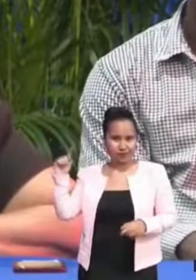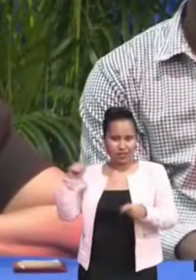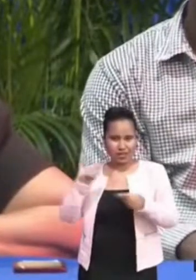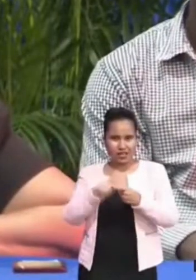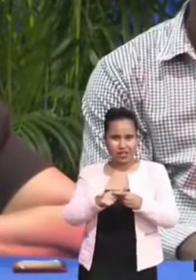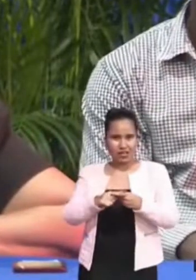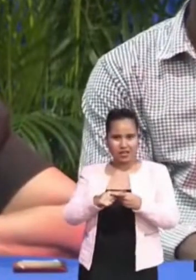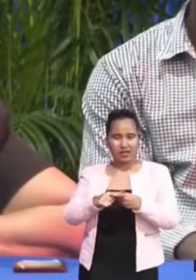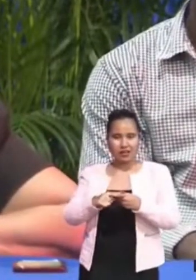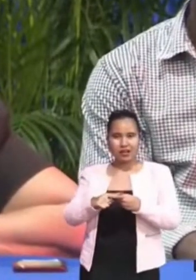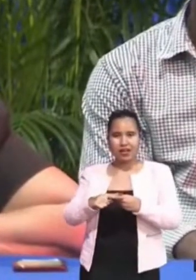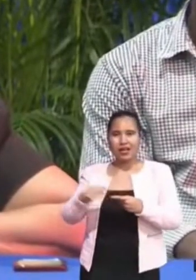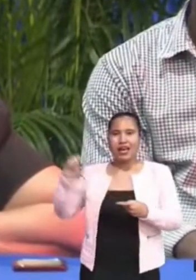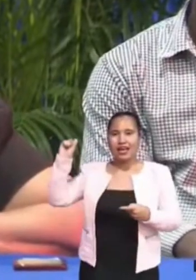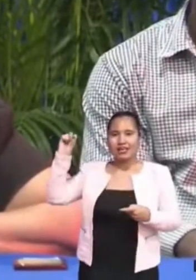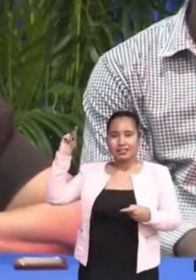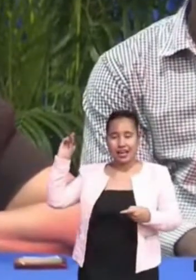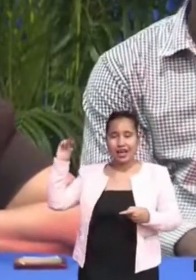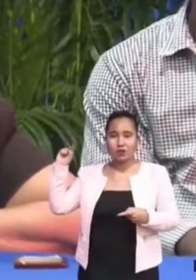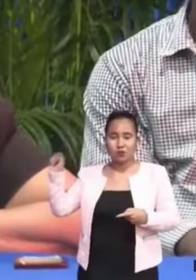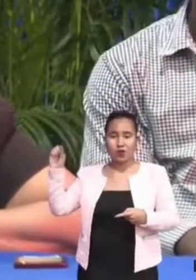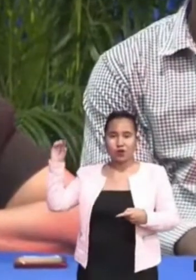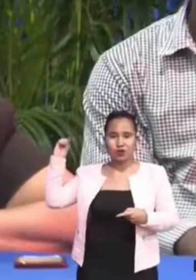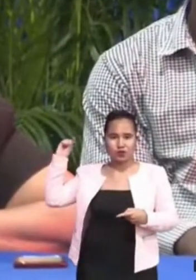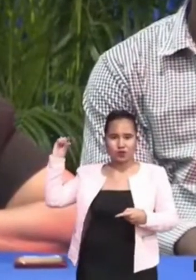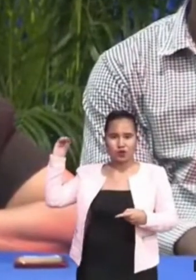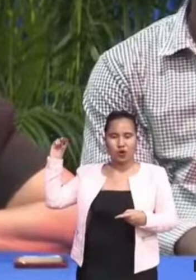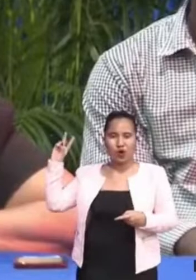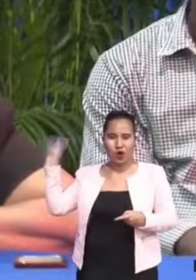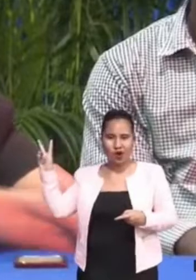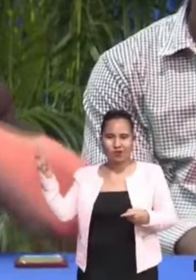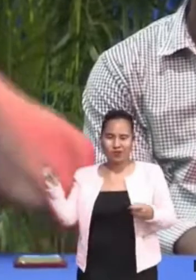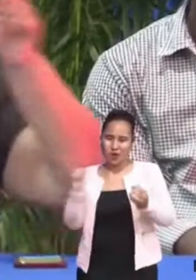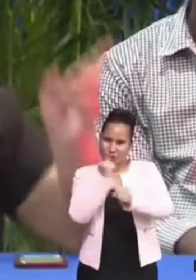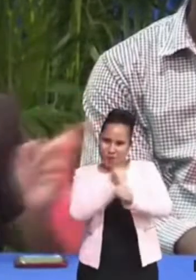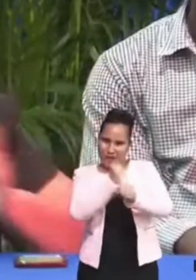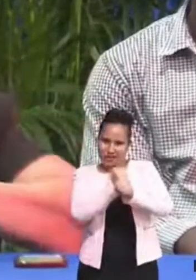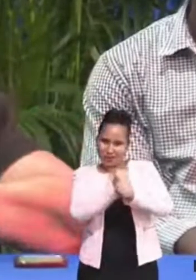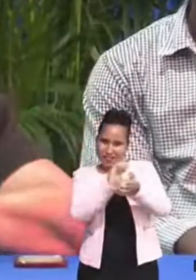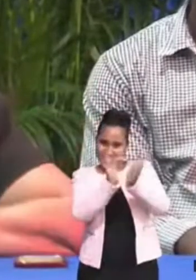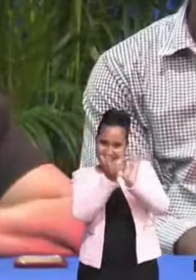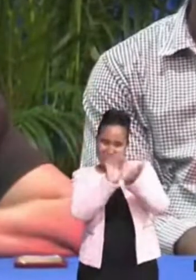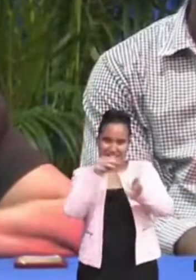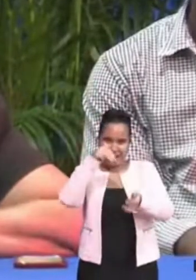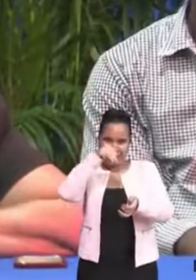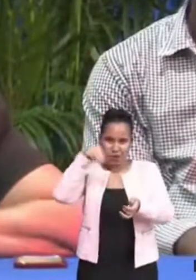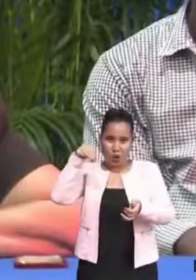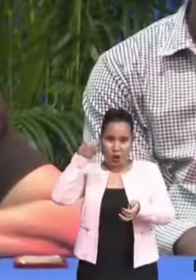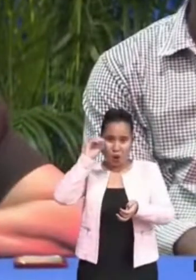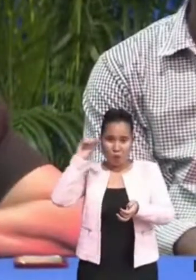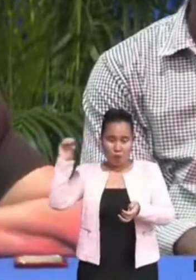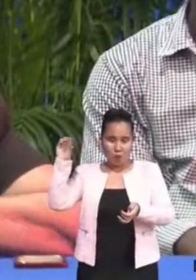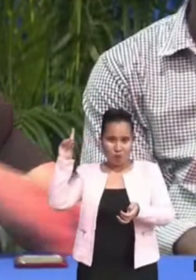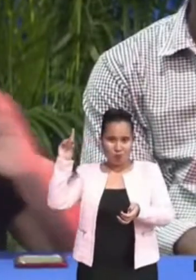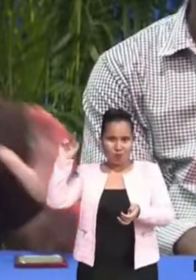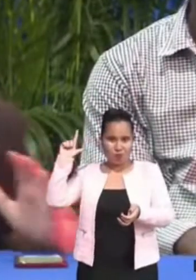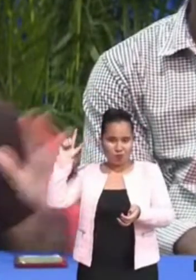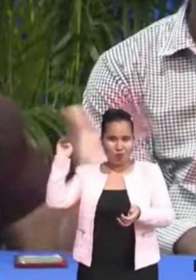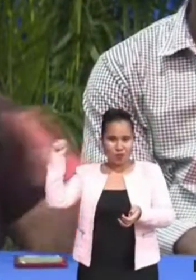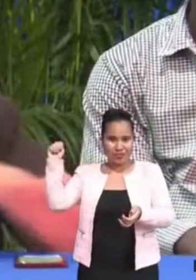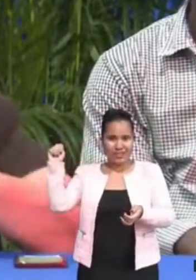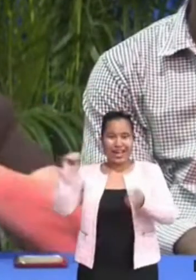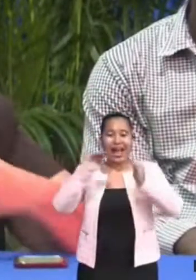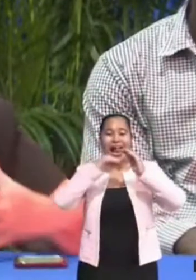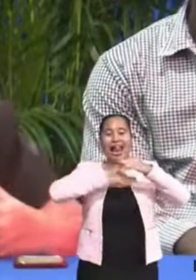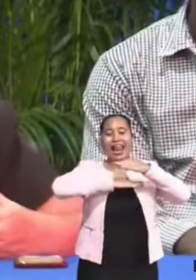sr.gov aangeboden gekregen om met Moodle te werken en dat dan landelijk wordt geregistreerd en dan hebben we